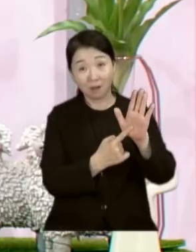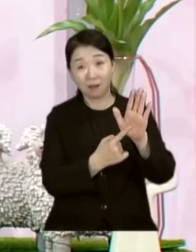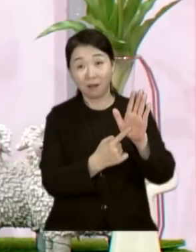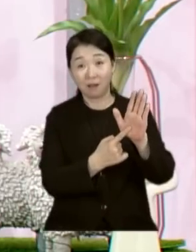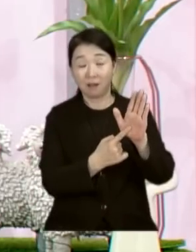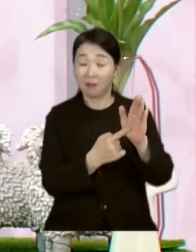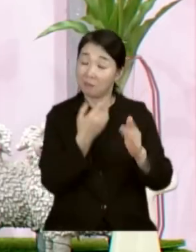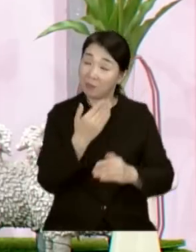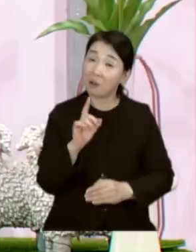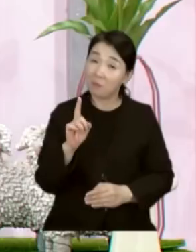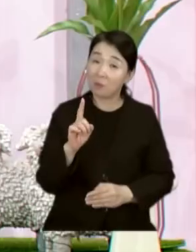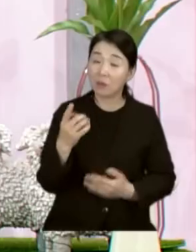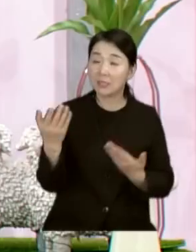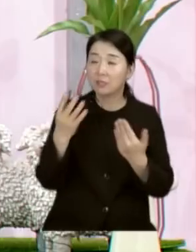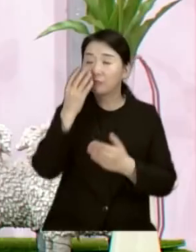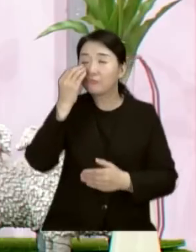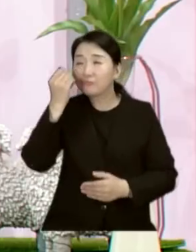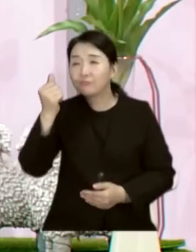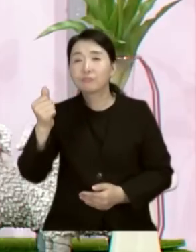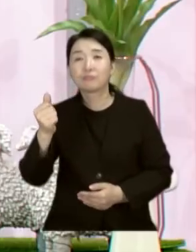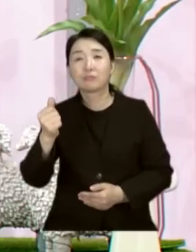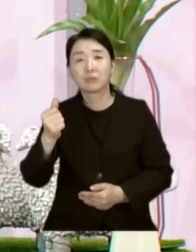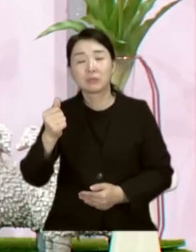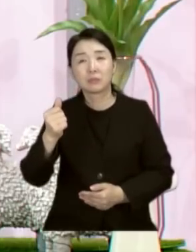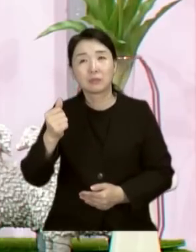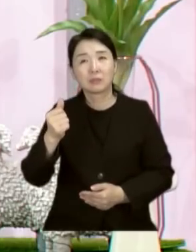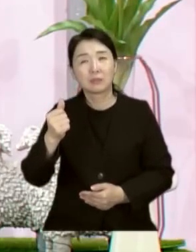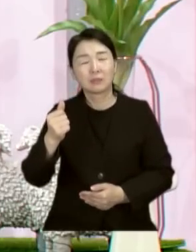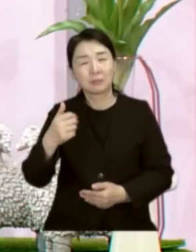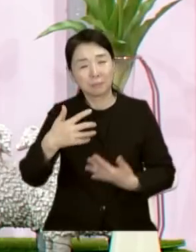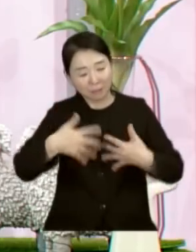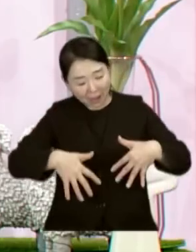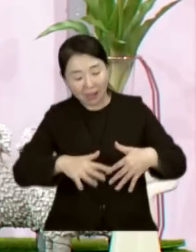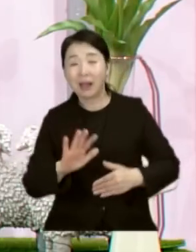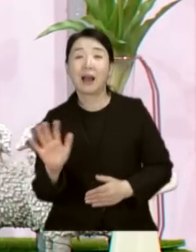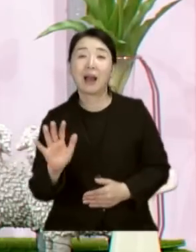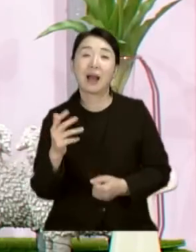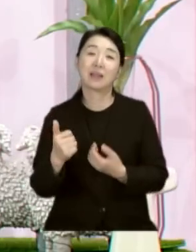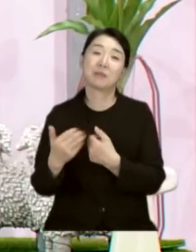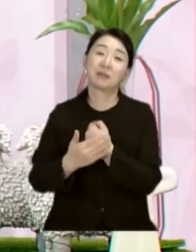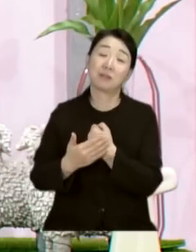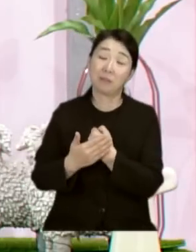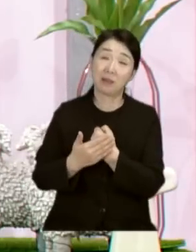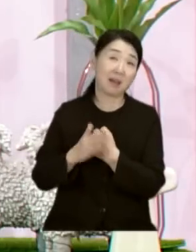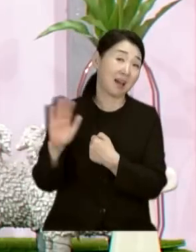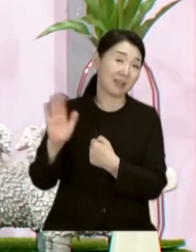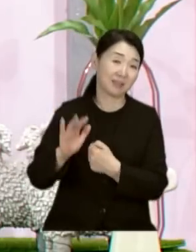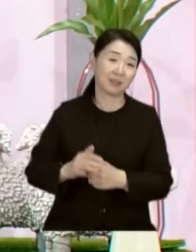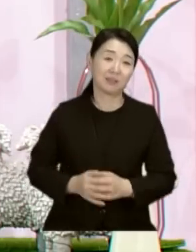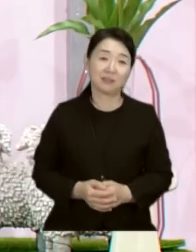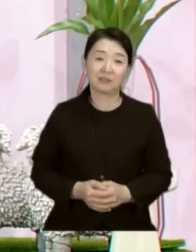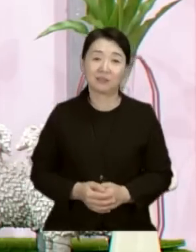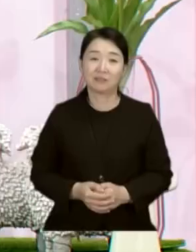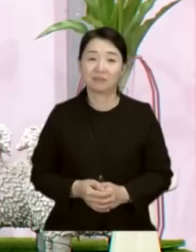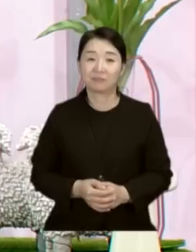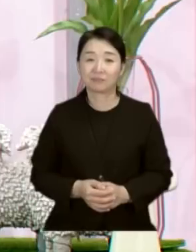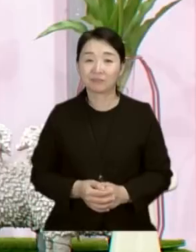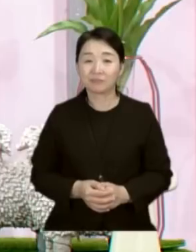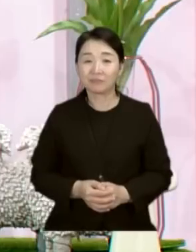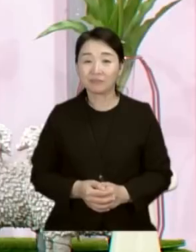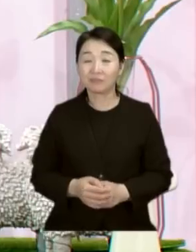내고 근데 일이 뭐 잘 되고 안 되고 이런 거는 뭐 하나님의 은혜를 받았다 뭐 그런 수준이 아니잖아요.